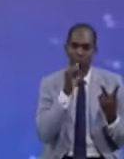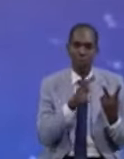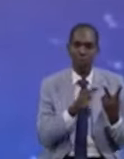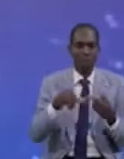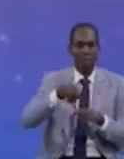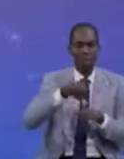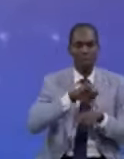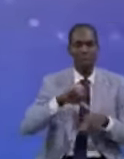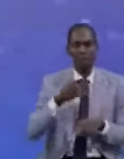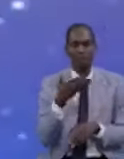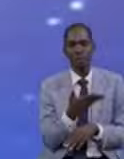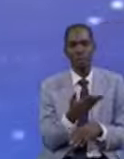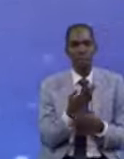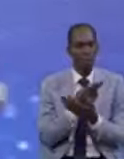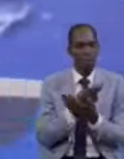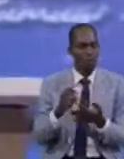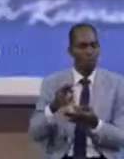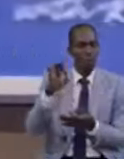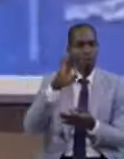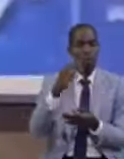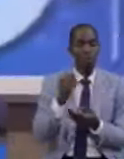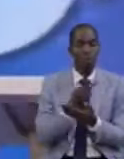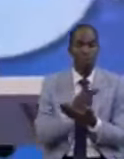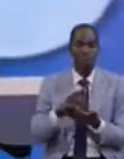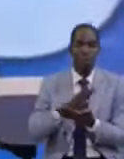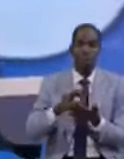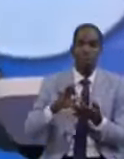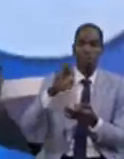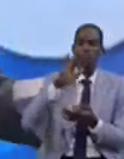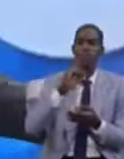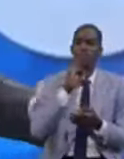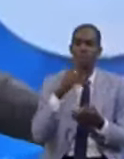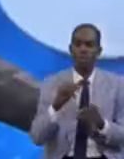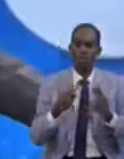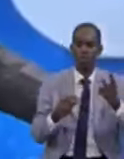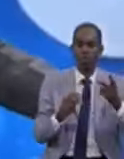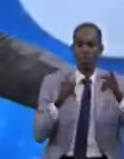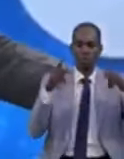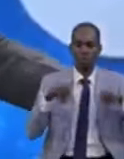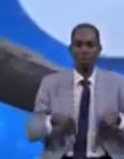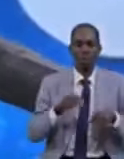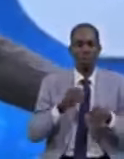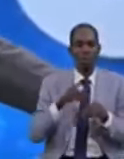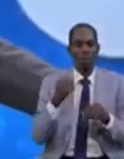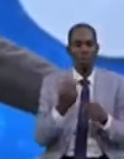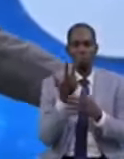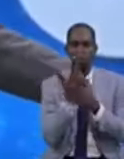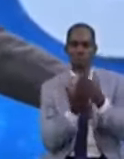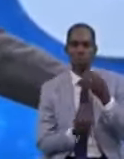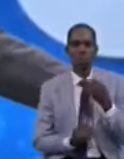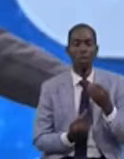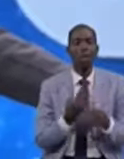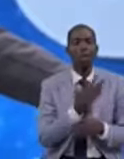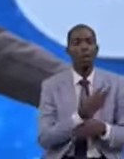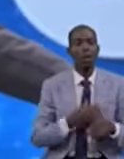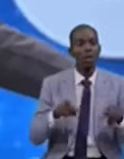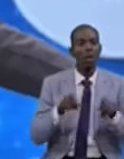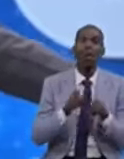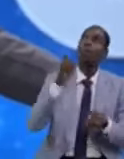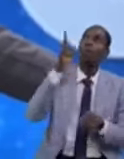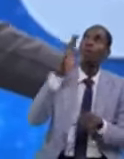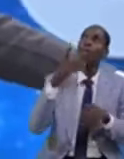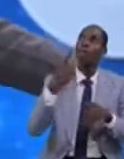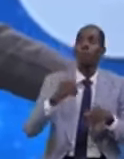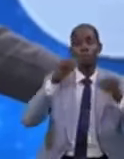Saint-Esprit le Saint-Esprit la trè personnalité de la Trinité comme Dieu le Père est